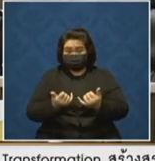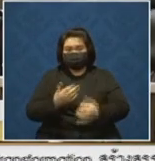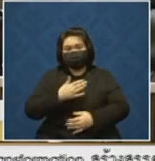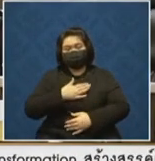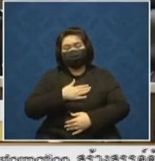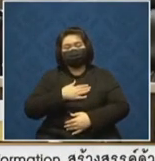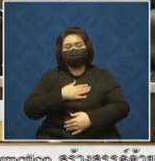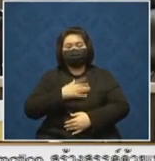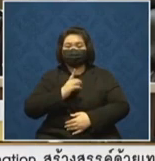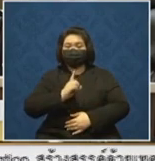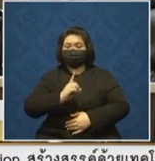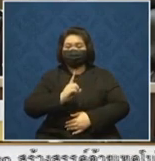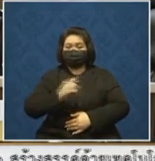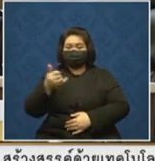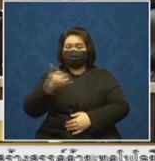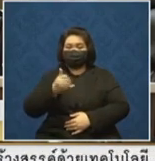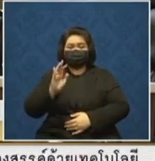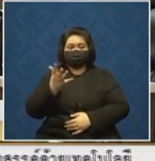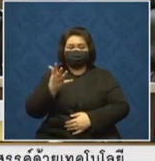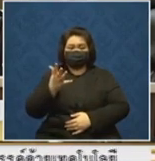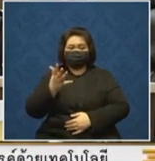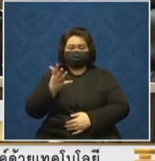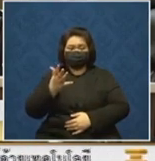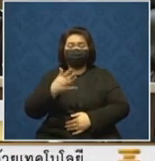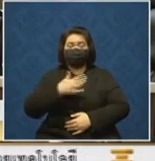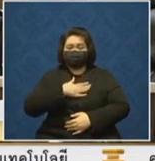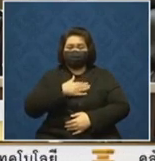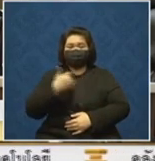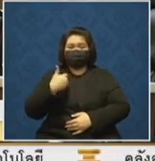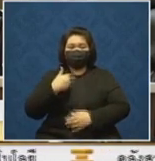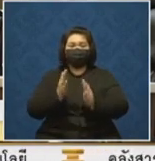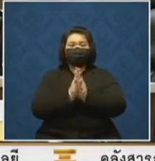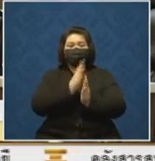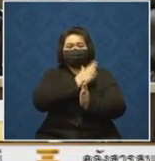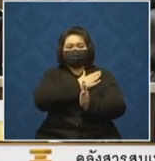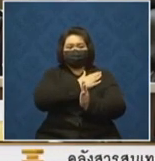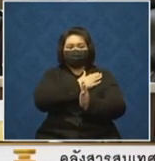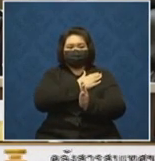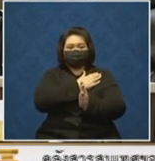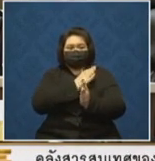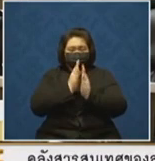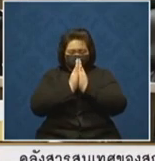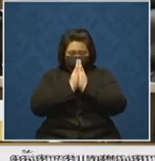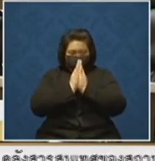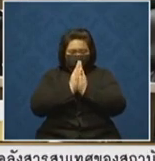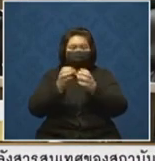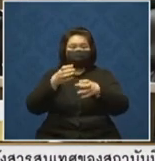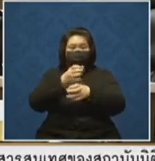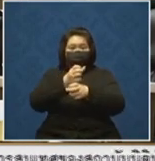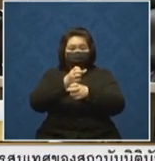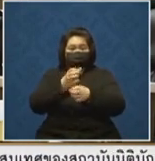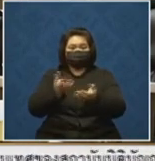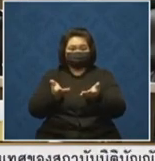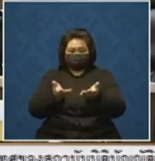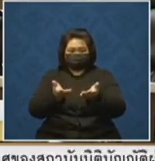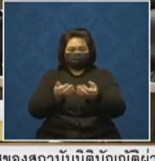โน่นนั่นเน่เต้พระราม7น่ะ ค ือคนแบบนี้คำถามถามพ่อแม่พี่น้องประชาชนถามทาง SMS ถามทา